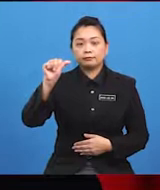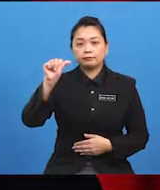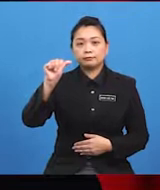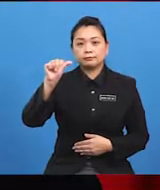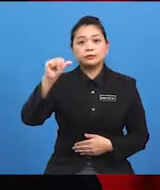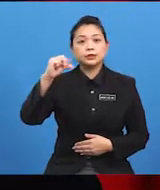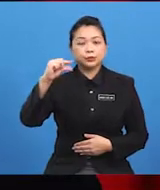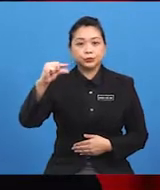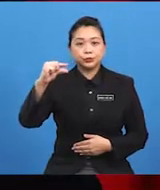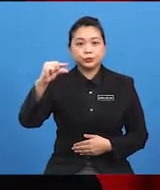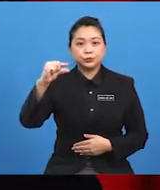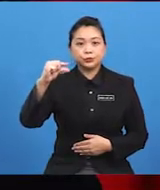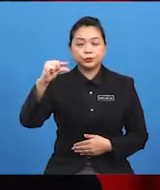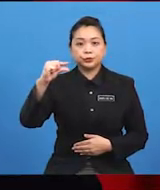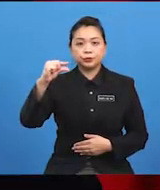G,